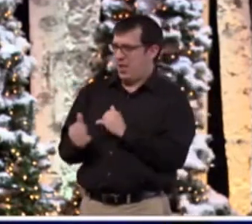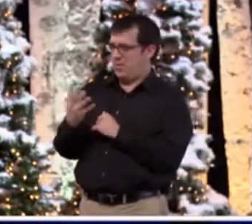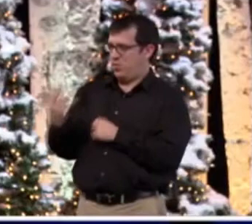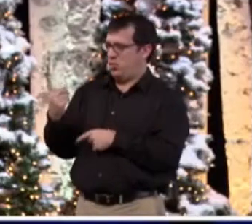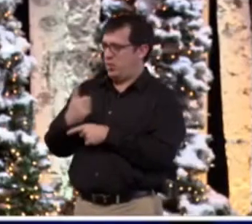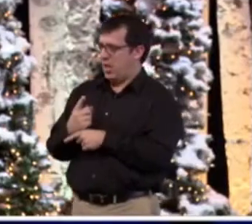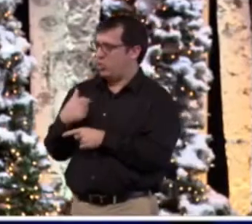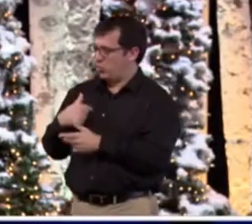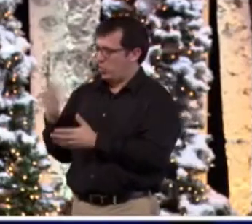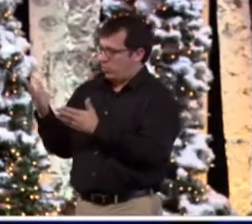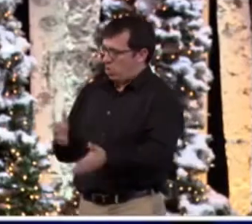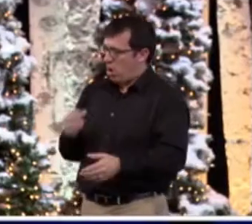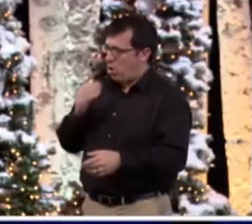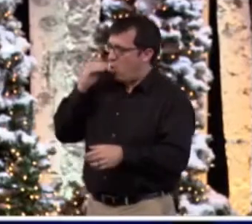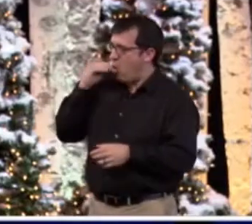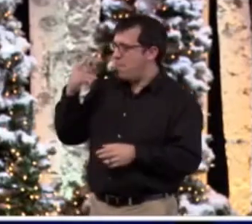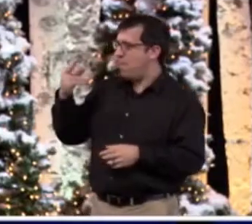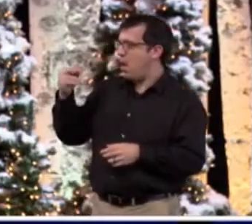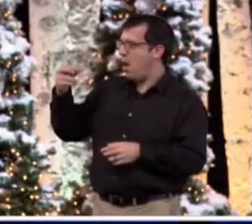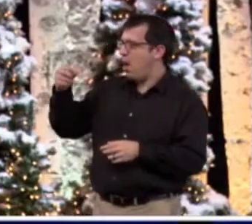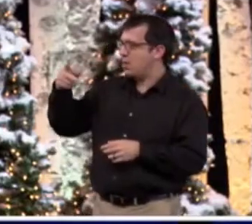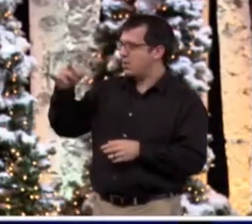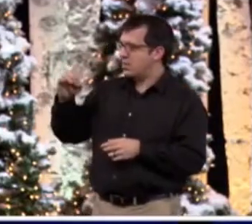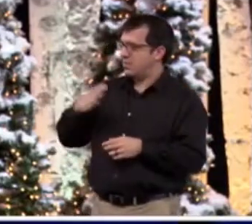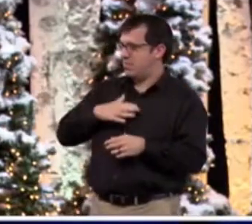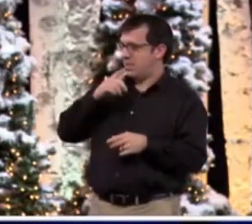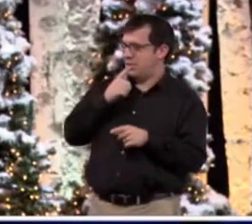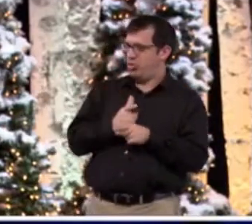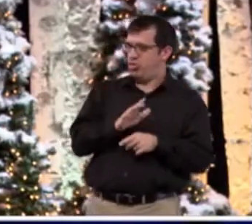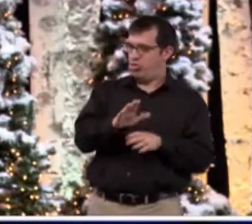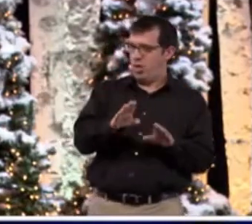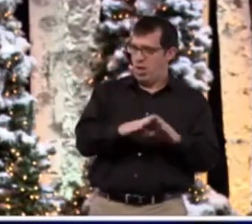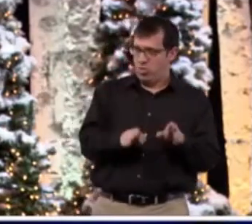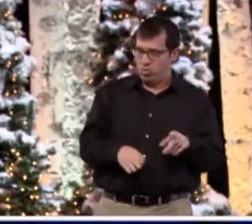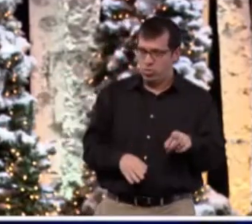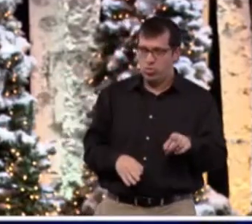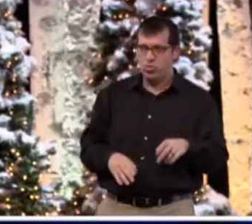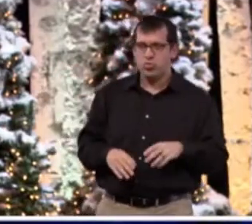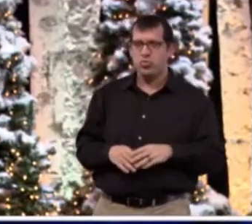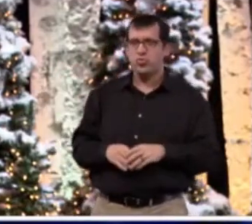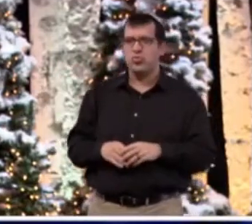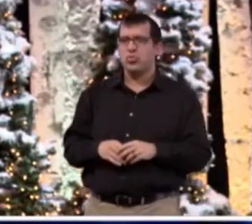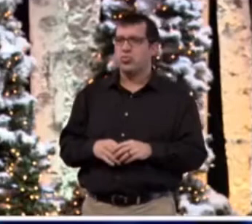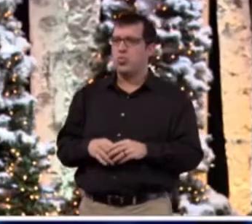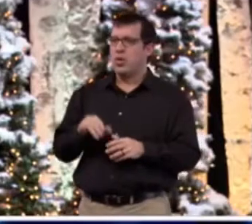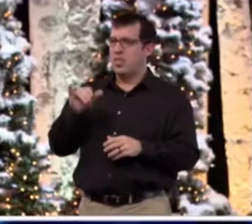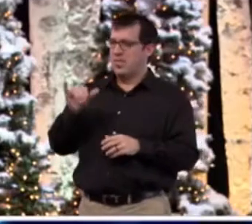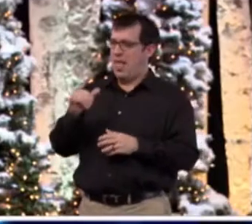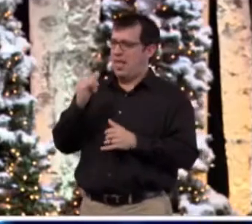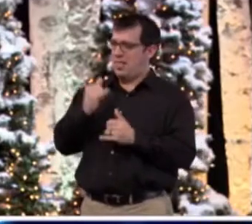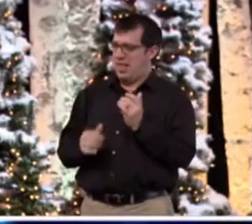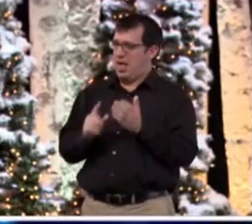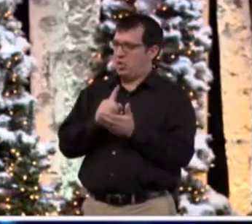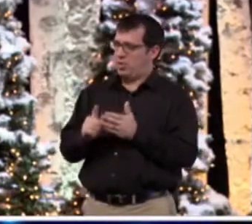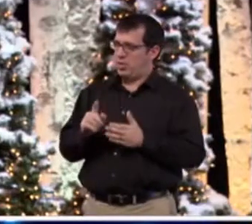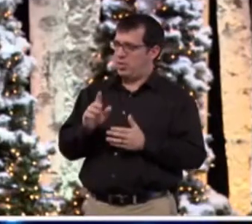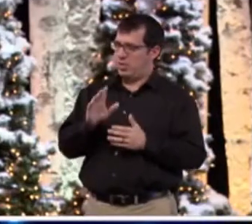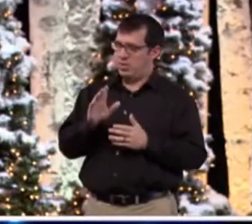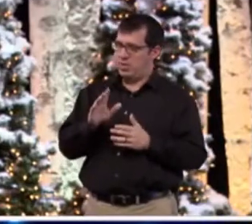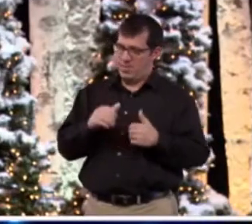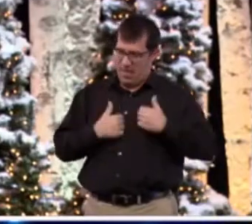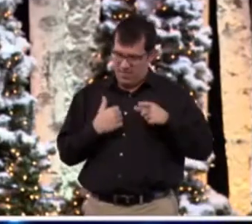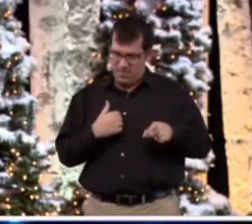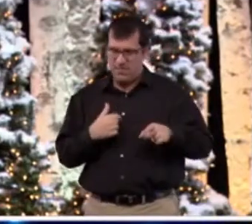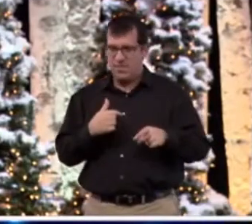लागि उहाँलाई मेरो बहिनीको घरमा ल्याएका थियौँ। उहाँको जीवनको अन्तिम हप्तामा मैले बुवालाई उहाँ सपना